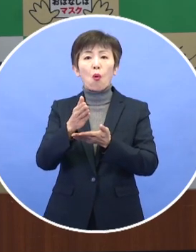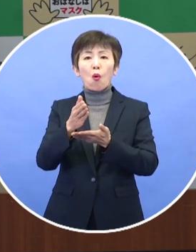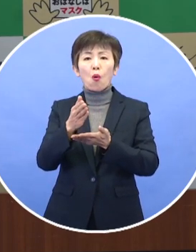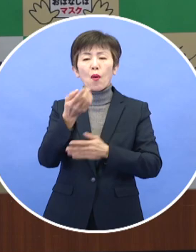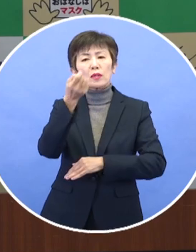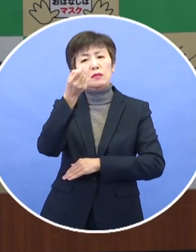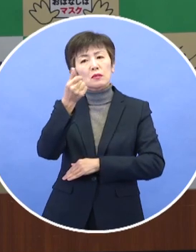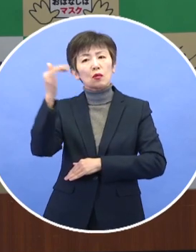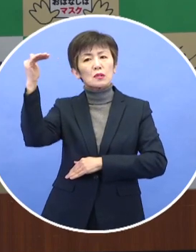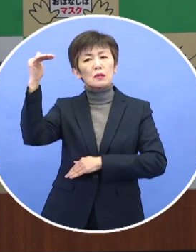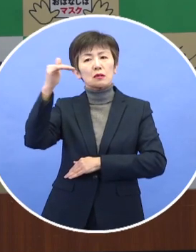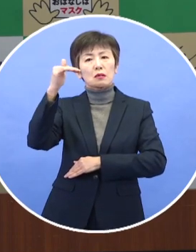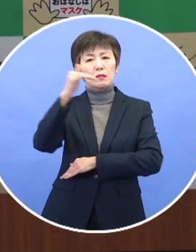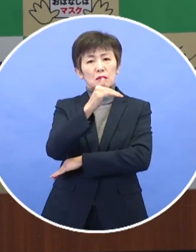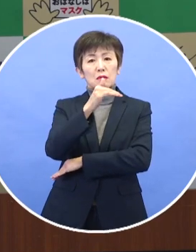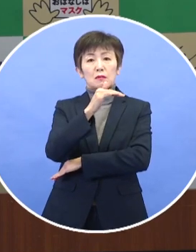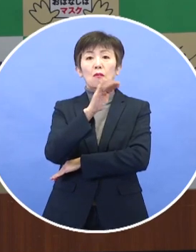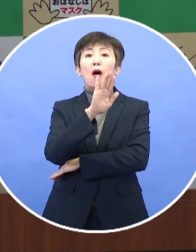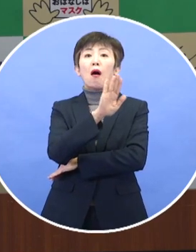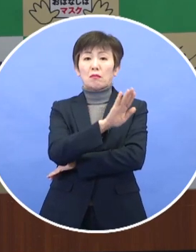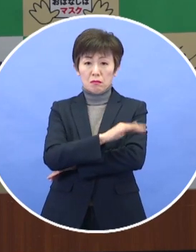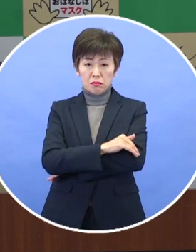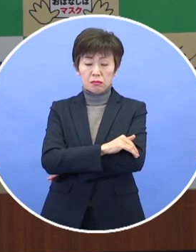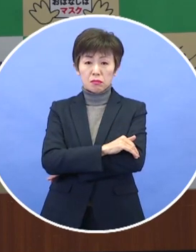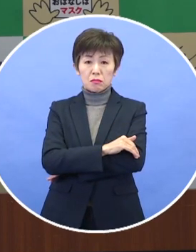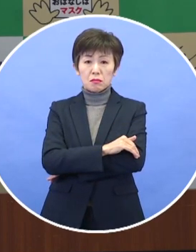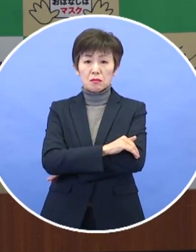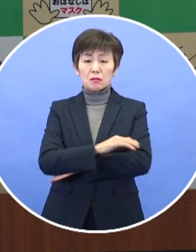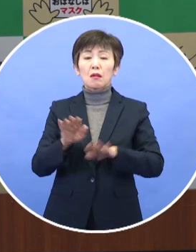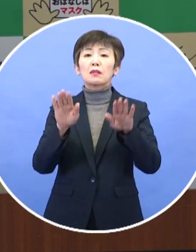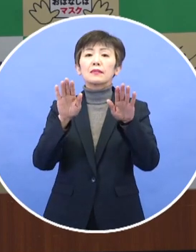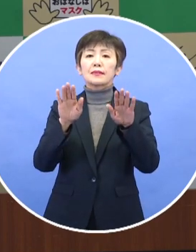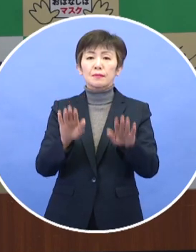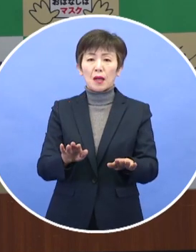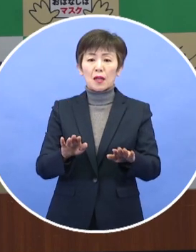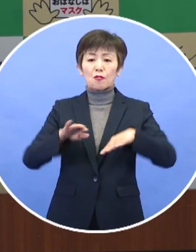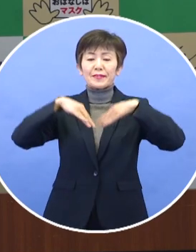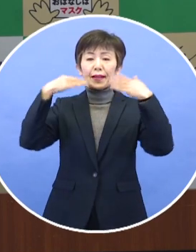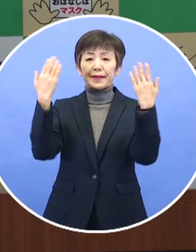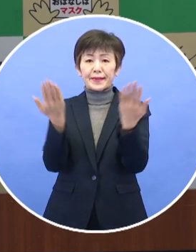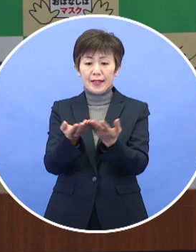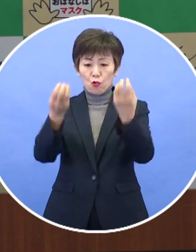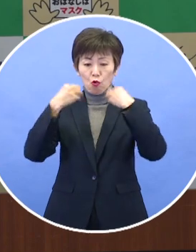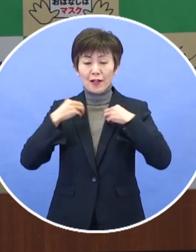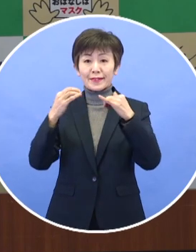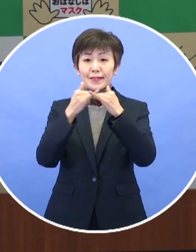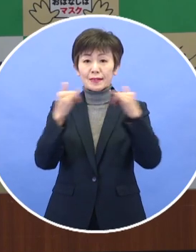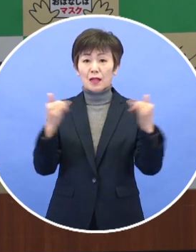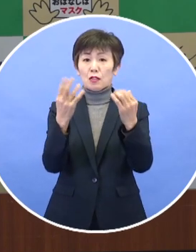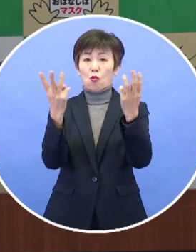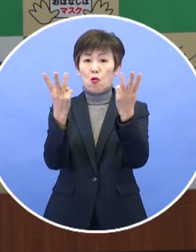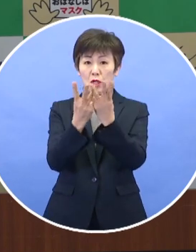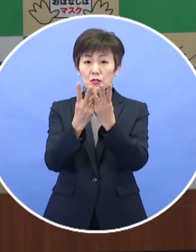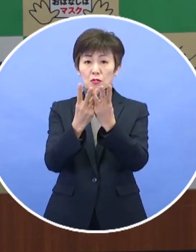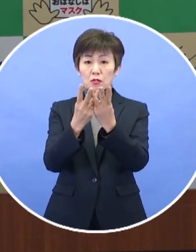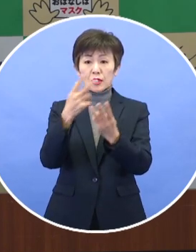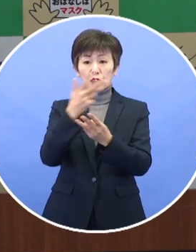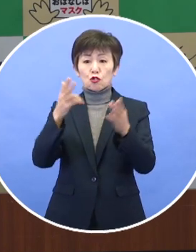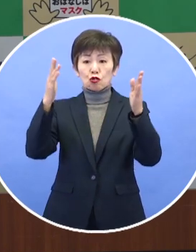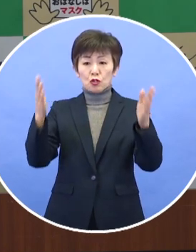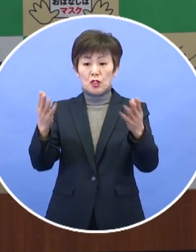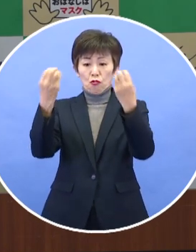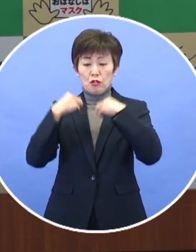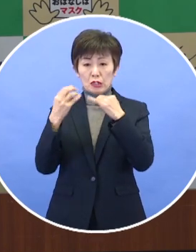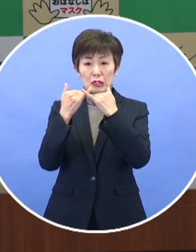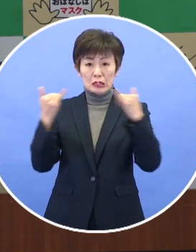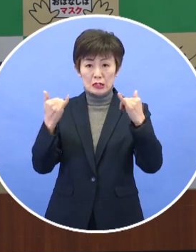し下がってきているということですので、そういう意味では今のですね、全体としての感染者の数、1週間あたりの感染